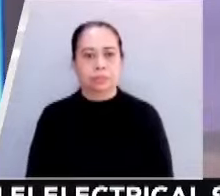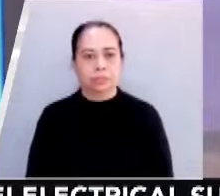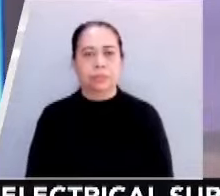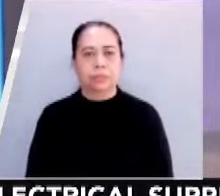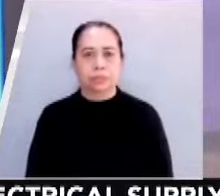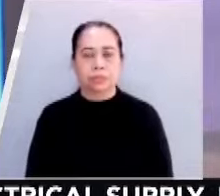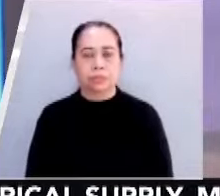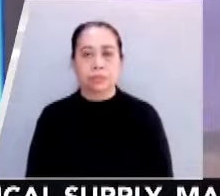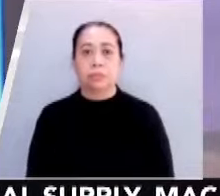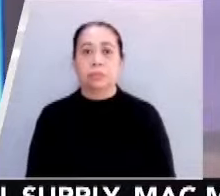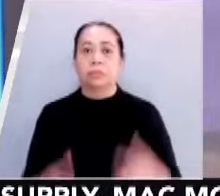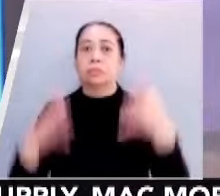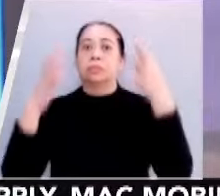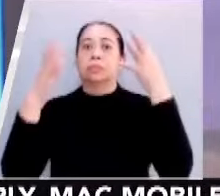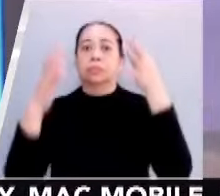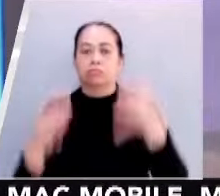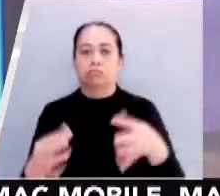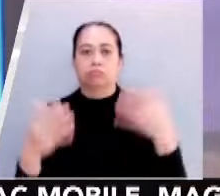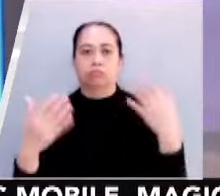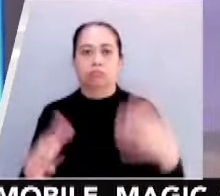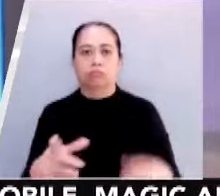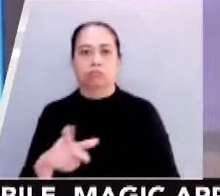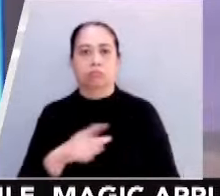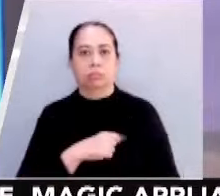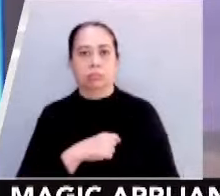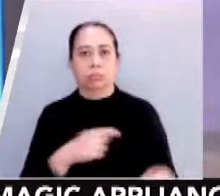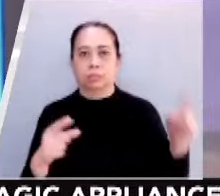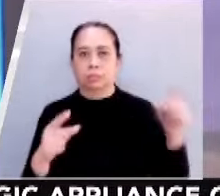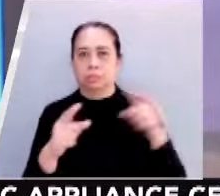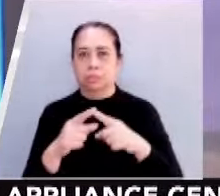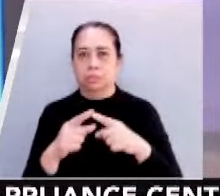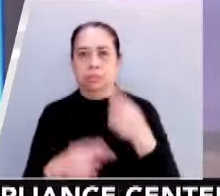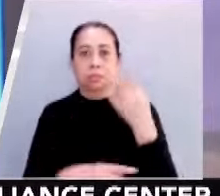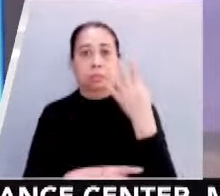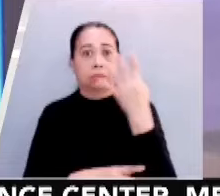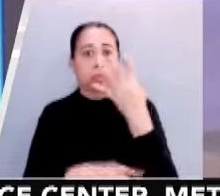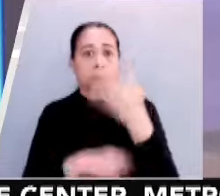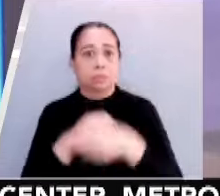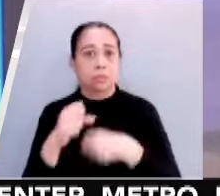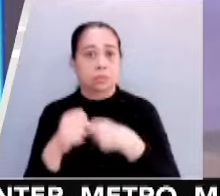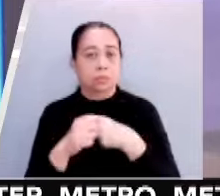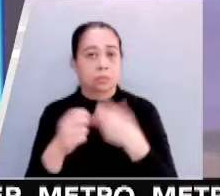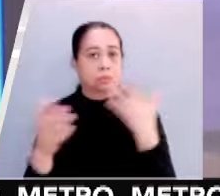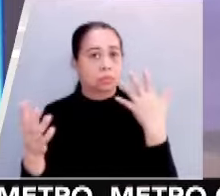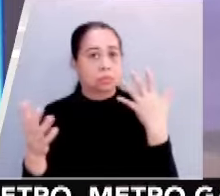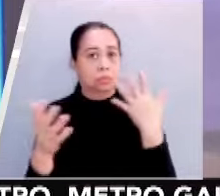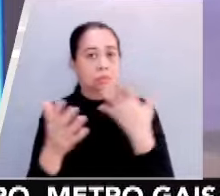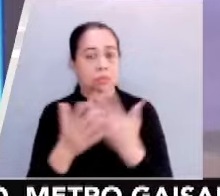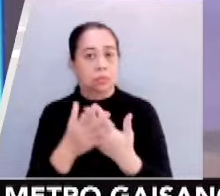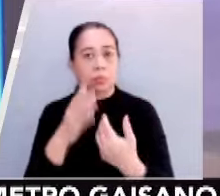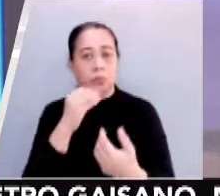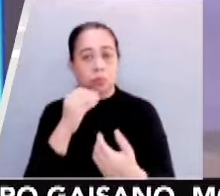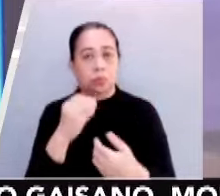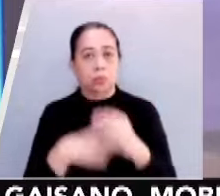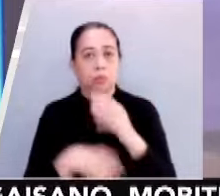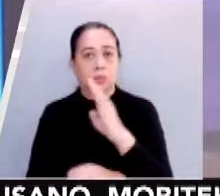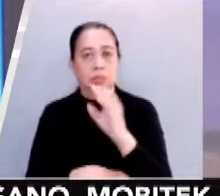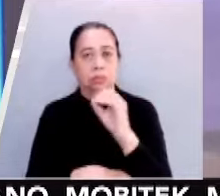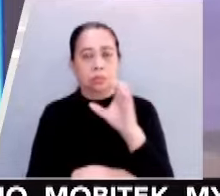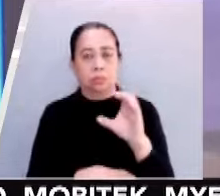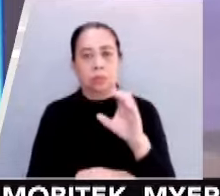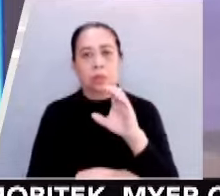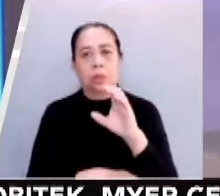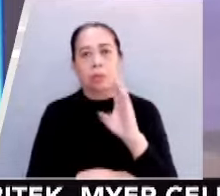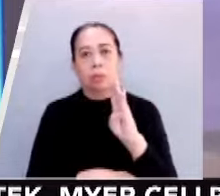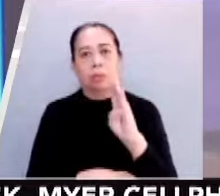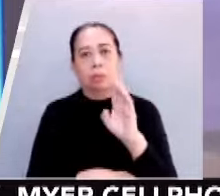hinatulang guilty na may sentensyang hanggang 40 taong pagkakakulong si customs broker Mark Taguba